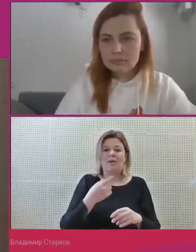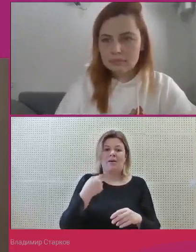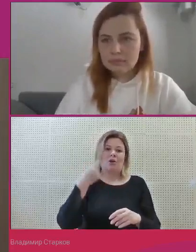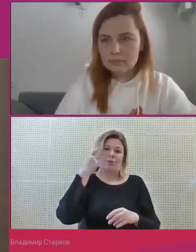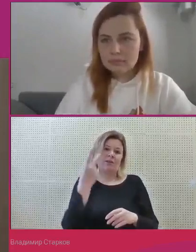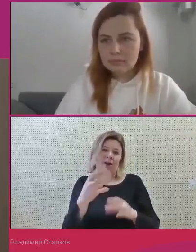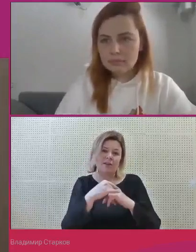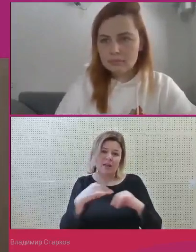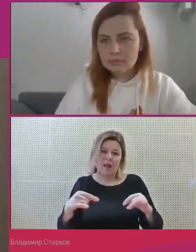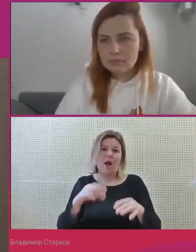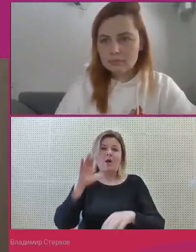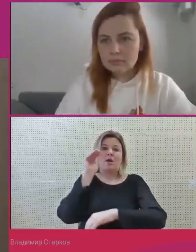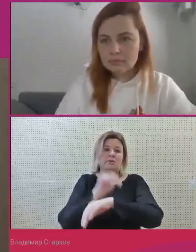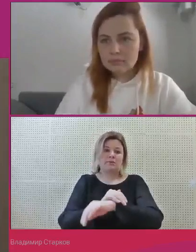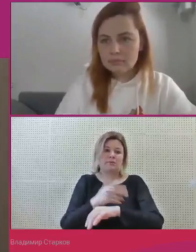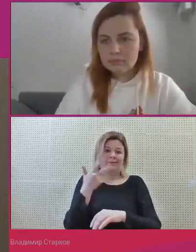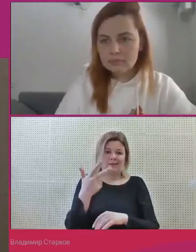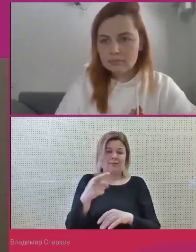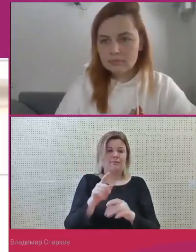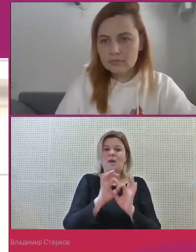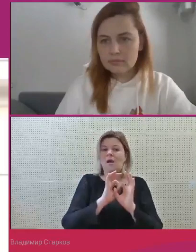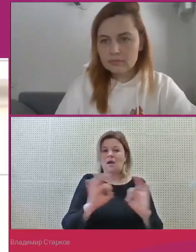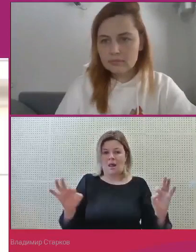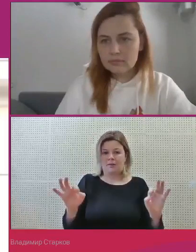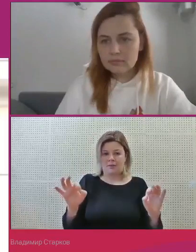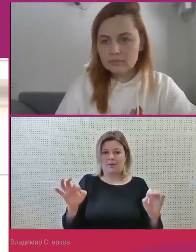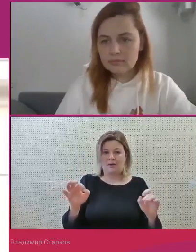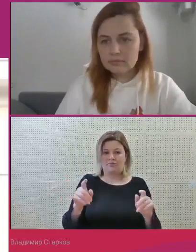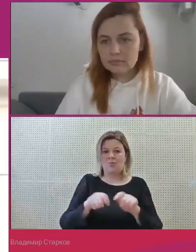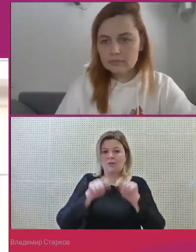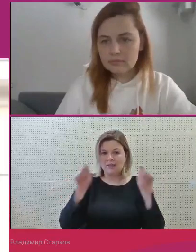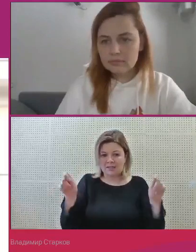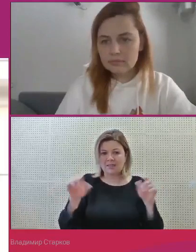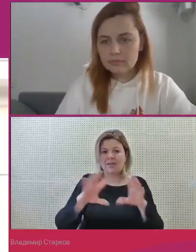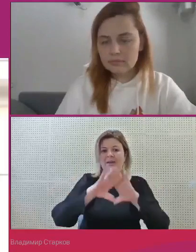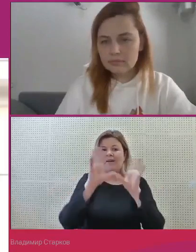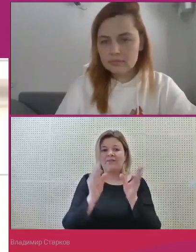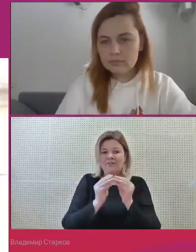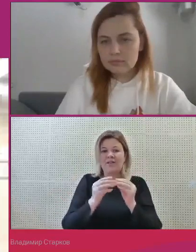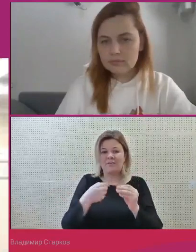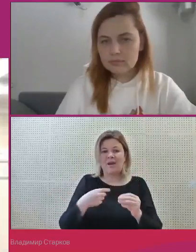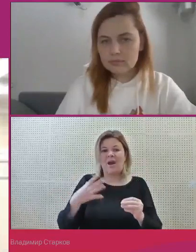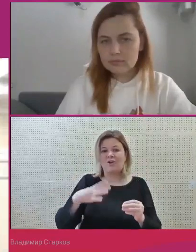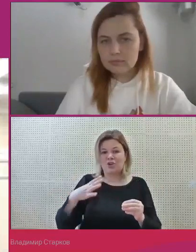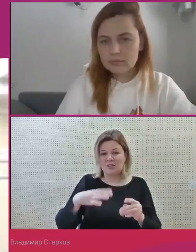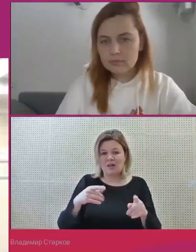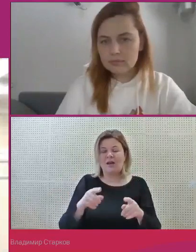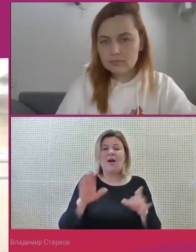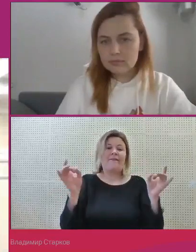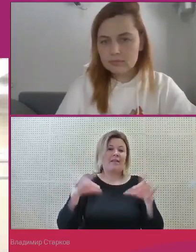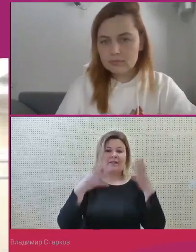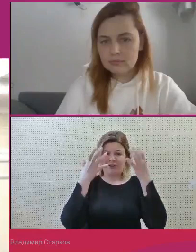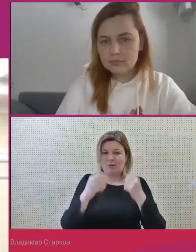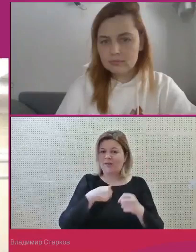интересный экспириенс. В целом, что-то такое ожидал, хотя не в ресторан в темноте раньше не кушал, ничего такого не было. Я конечно, немножко в